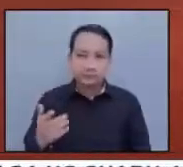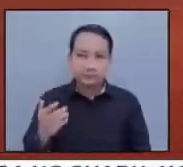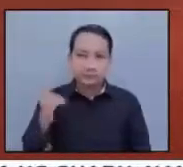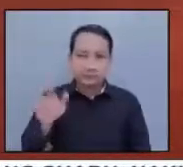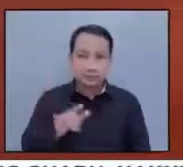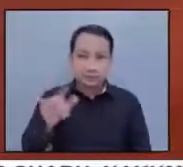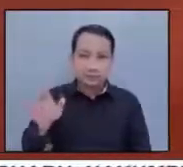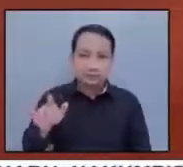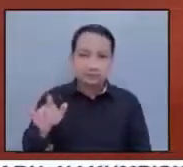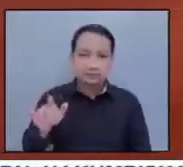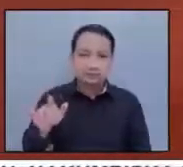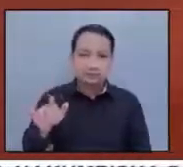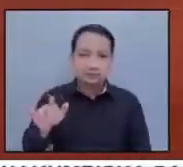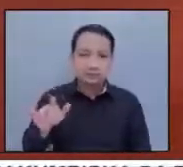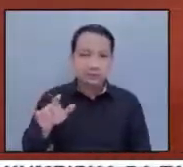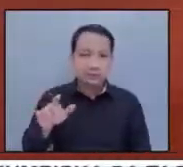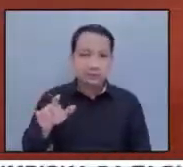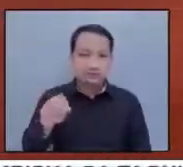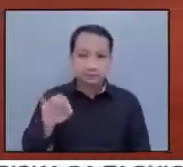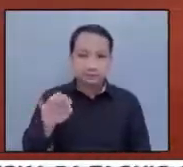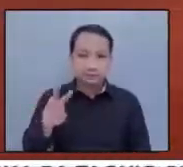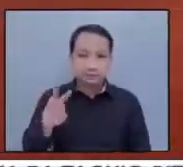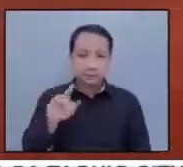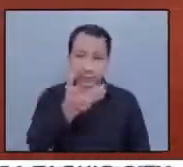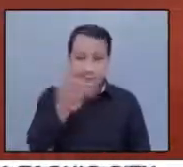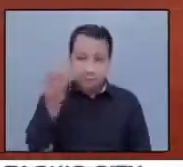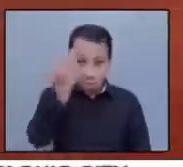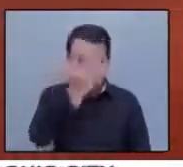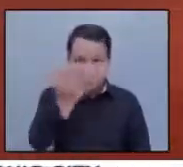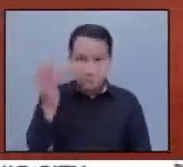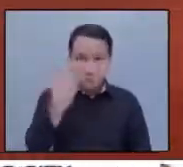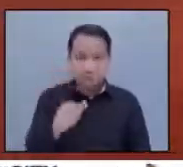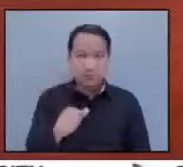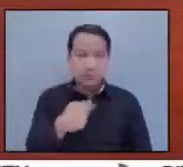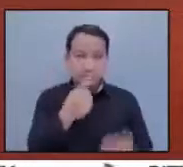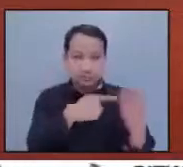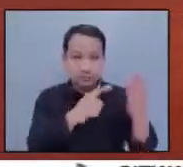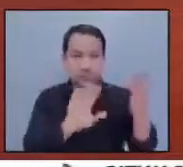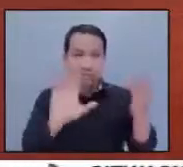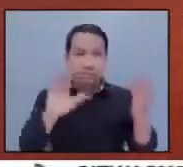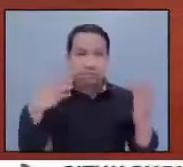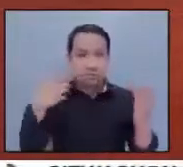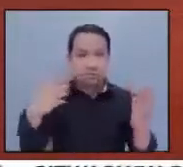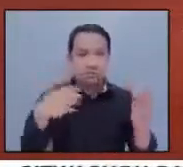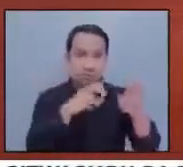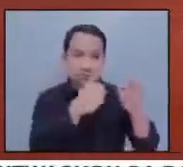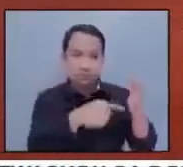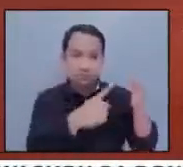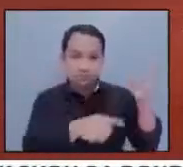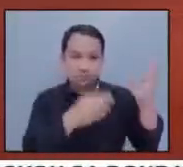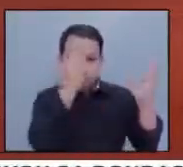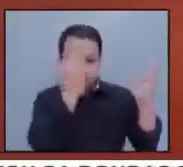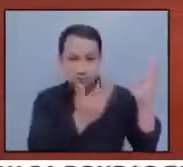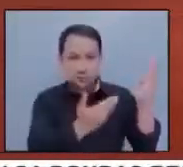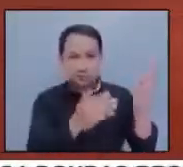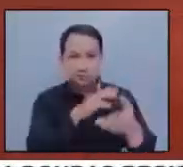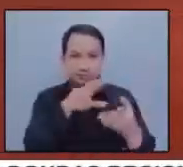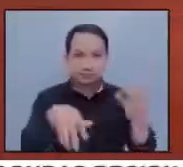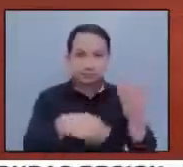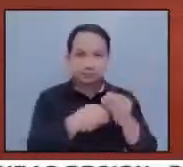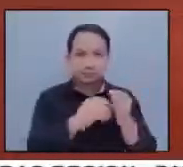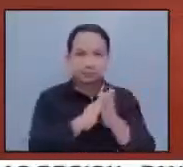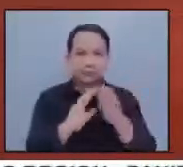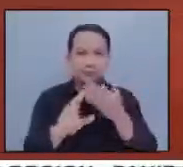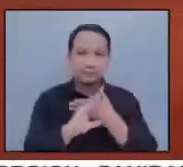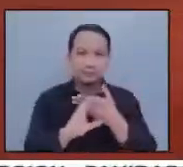OFW, kayo po ay may karapatan na ipagamot at ipatingin ng inyong mga employer kasi po nakasama po ito sa kontrata. Ganun